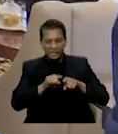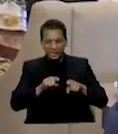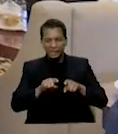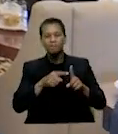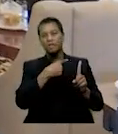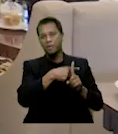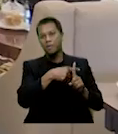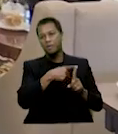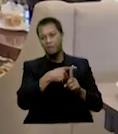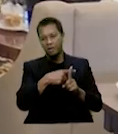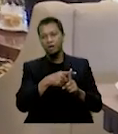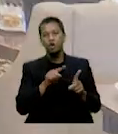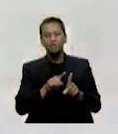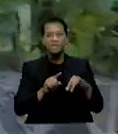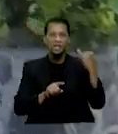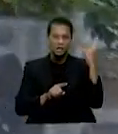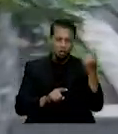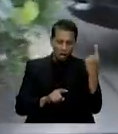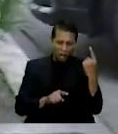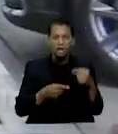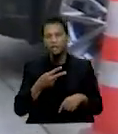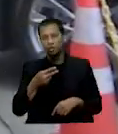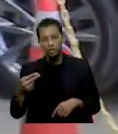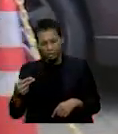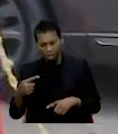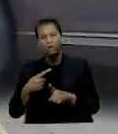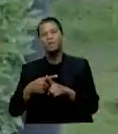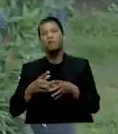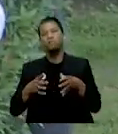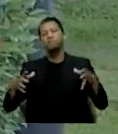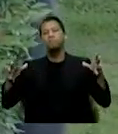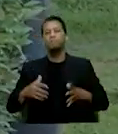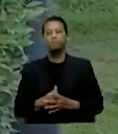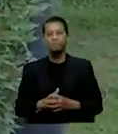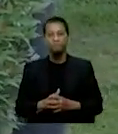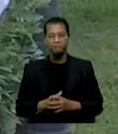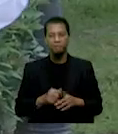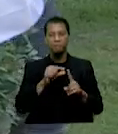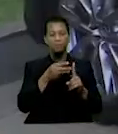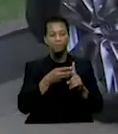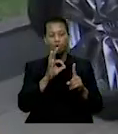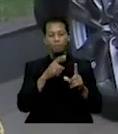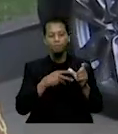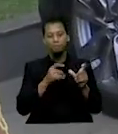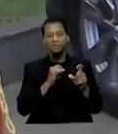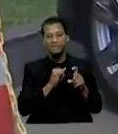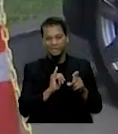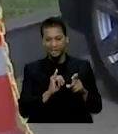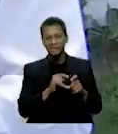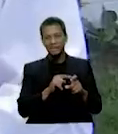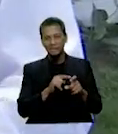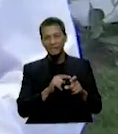kompetisi internasional yang diselenggarakan di Indonesia. Di bawah kepengurusan HT, POPSI telah mampu melahirkan atlet biliar terlatih